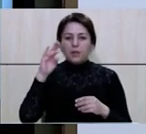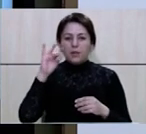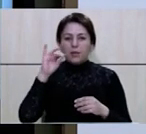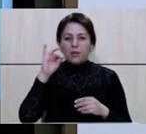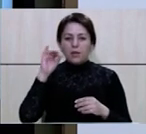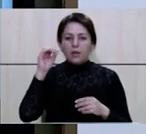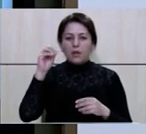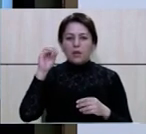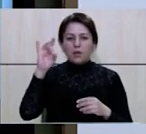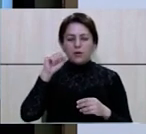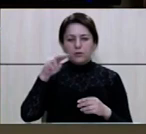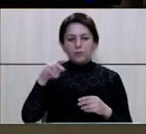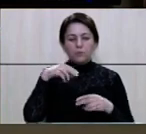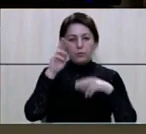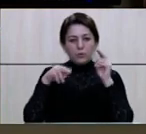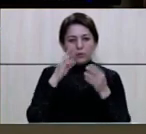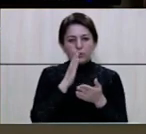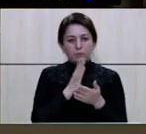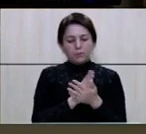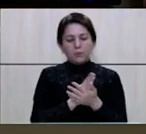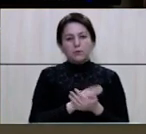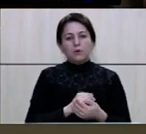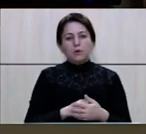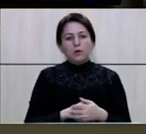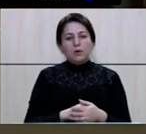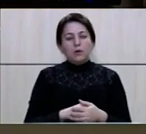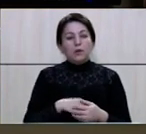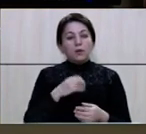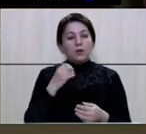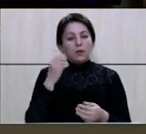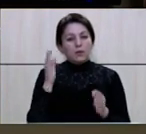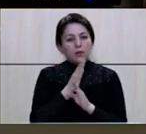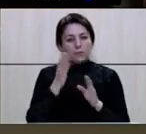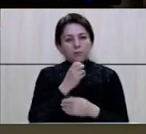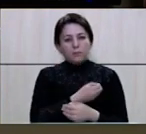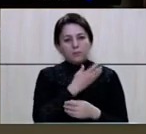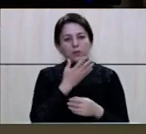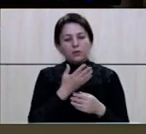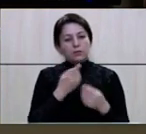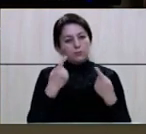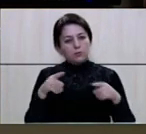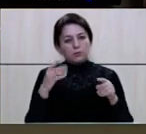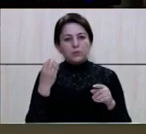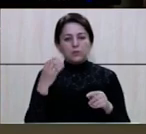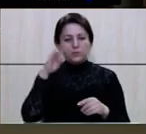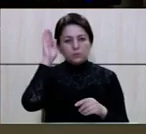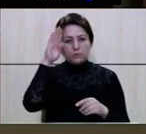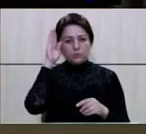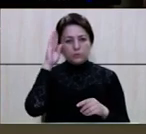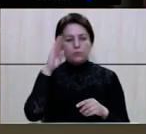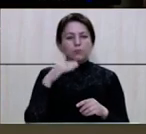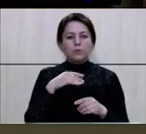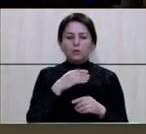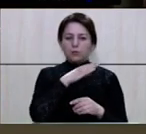bo'yoqlar, asbest konlari mavjud. Nafaqat tabiiy boylik jihatdan, balkim suv resurslari bilan